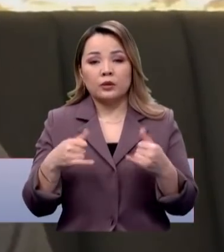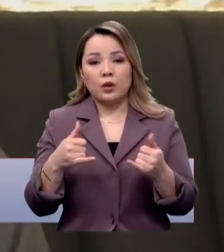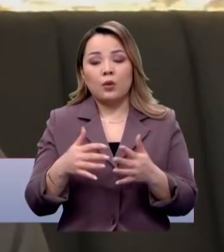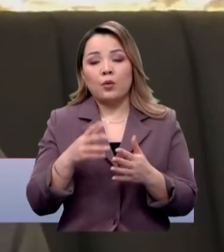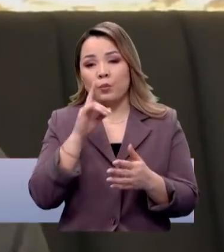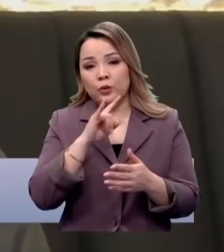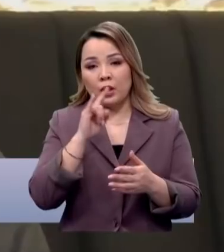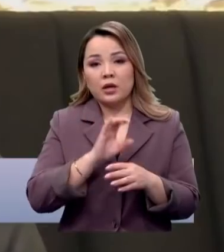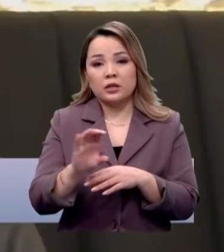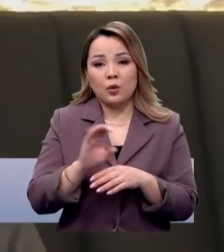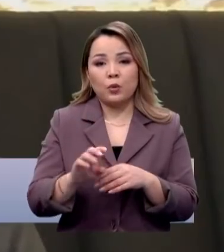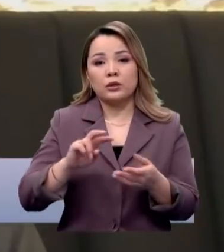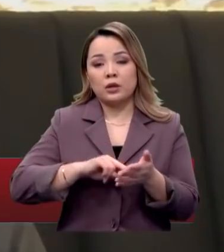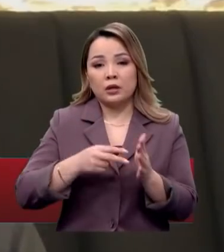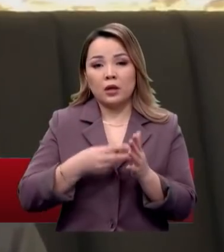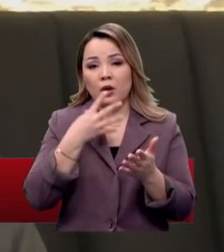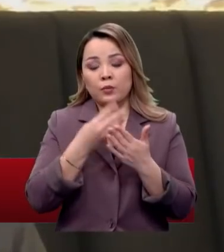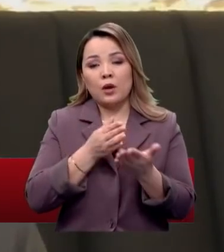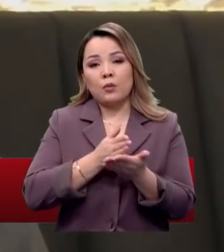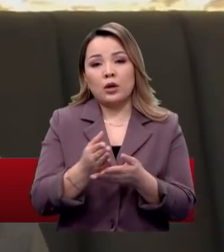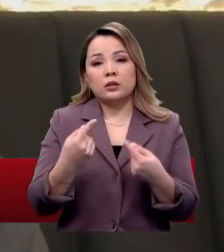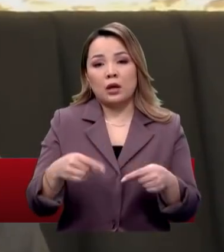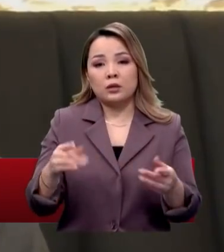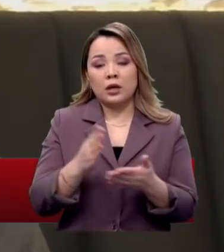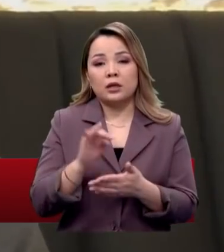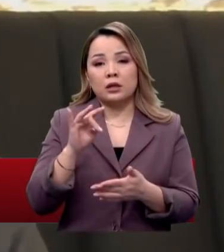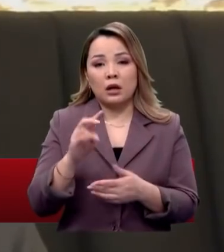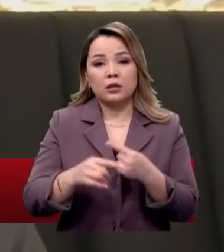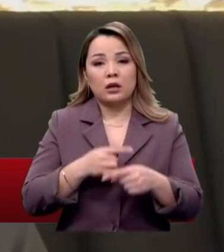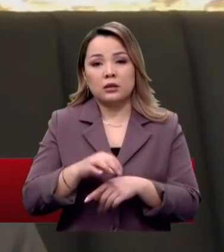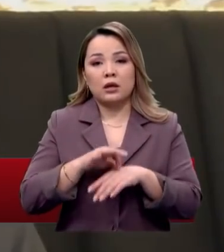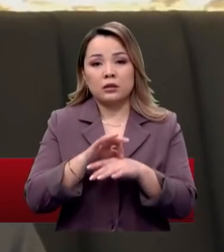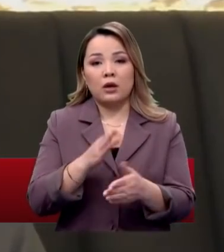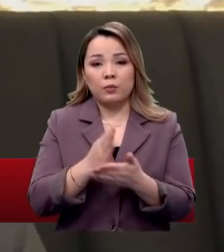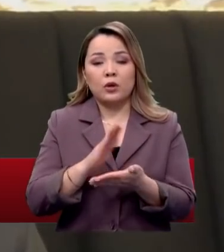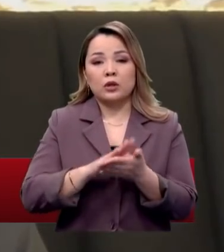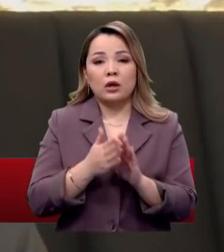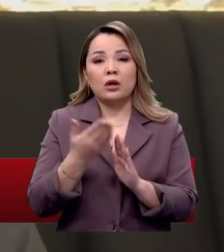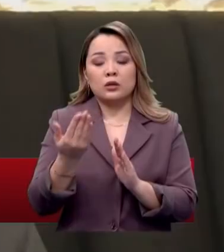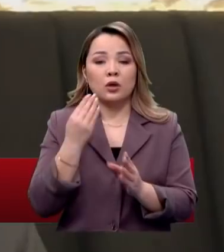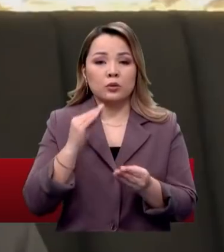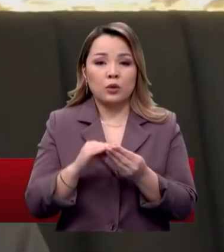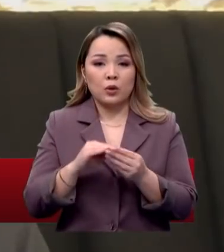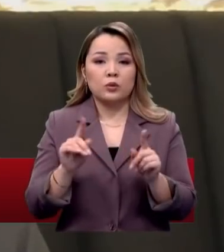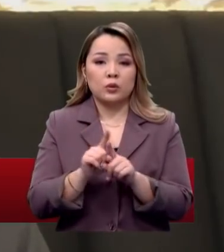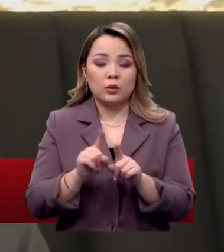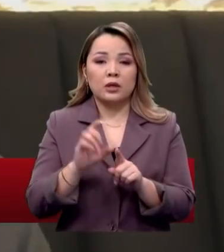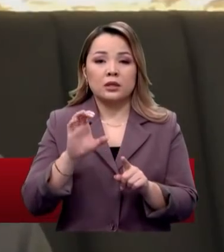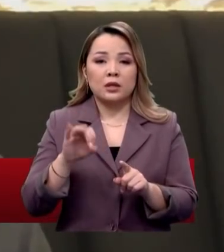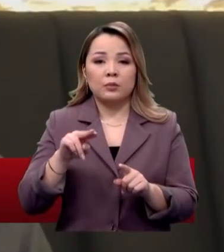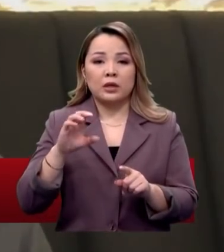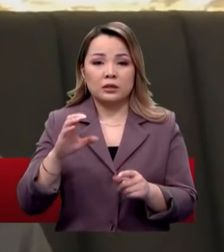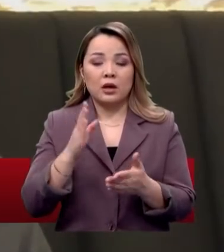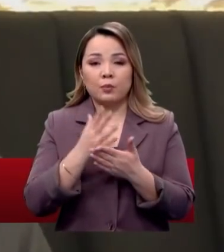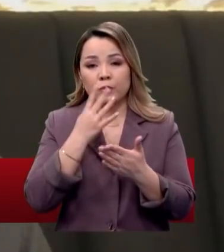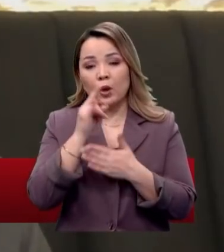Өйткені мұнайды экспорттаудың басқа да бағыттар бар. Мәселен, Иран арқылы. Бірақ ахуал сәлде болса тұрақтала салысымен CPS бірден